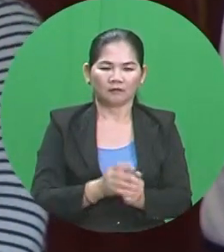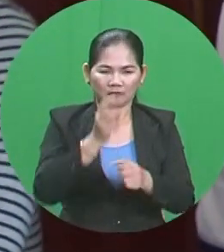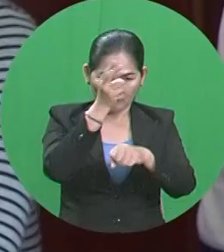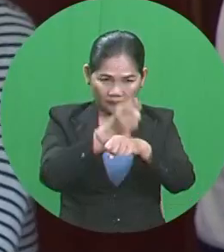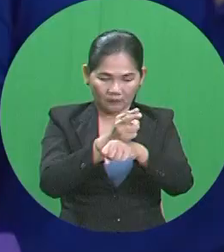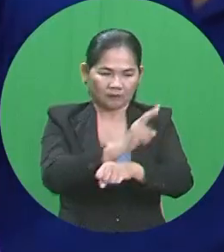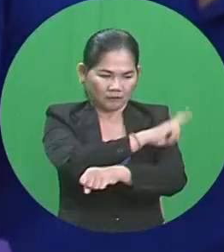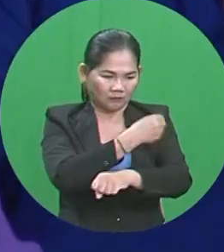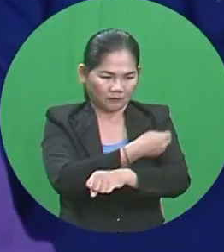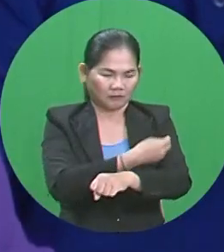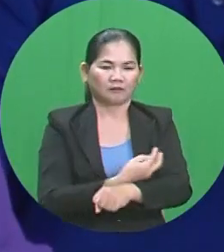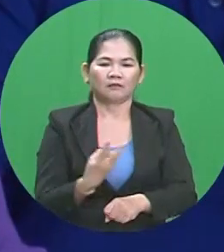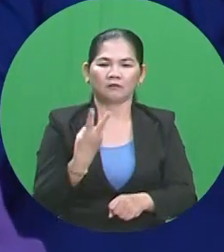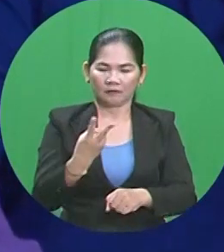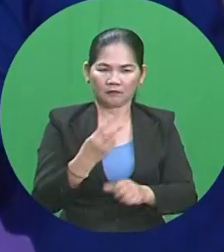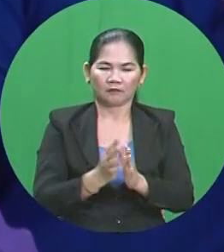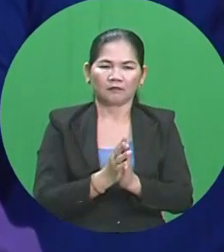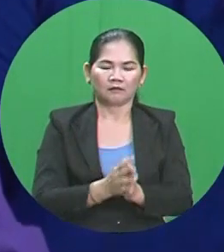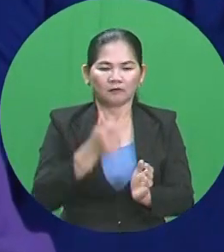កាឡាម៉ែត ជាកូនលើកទី 2